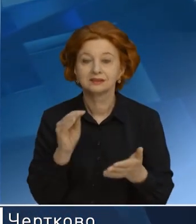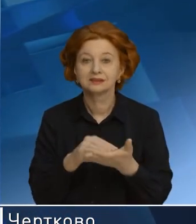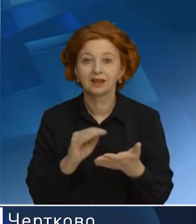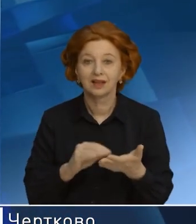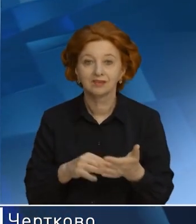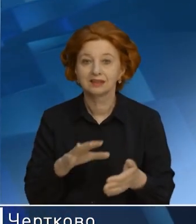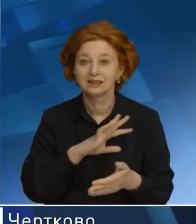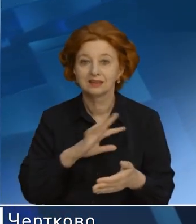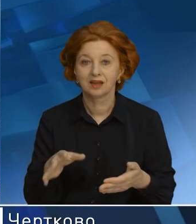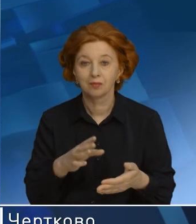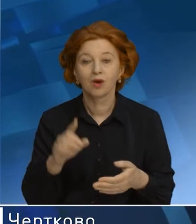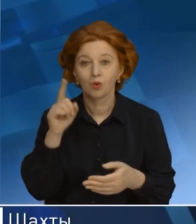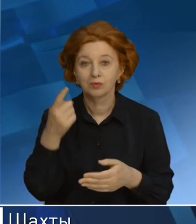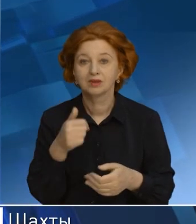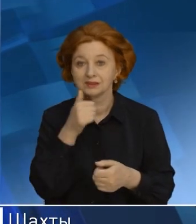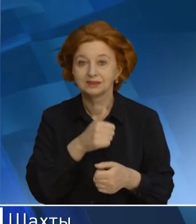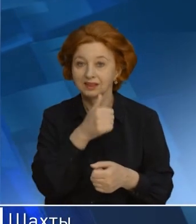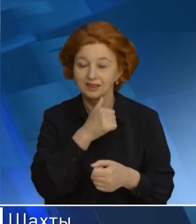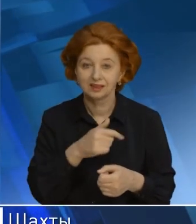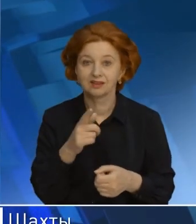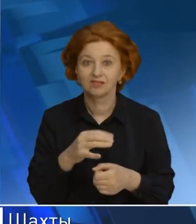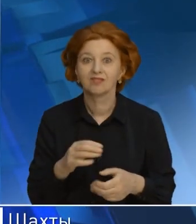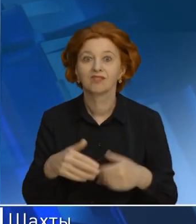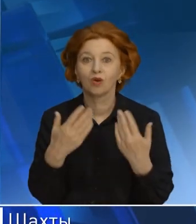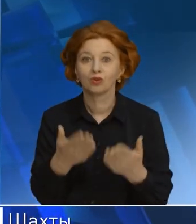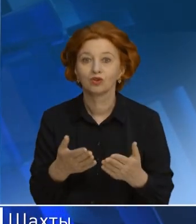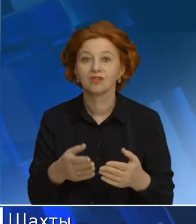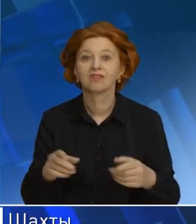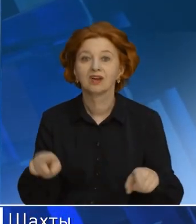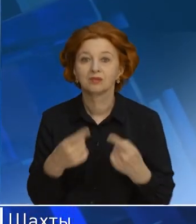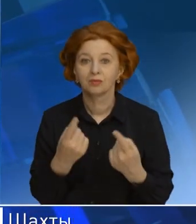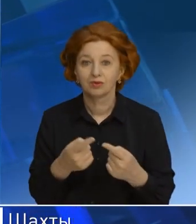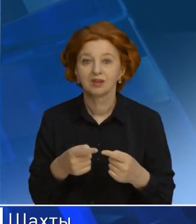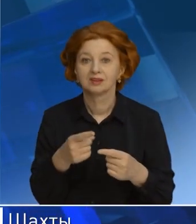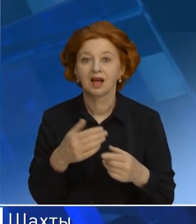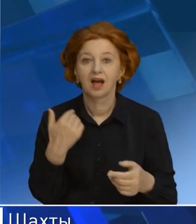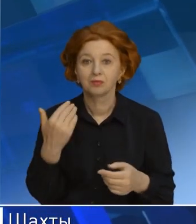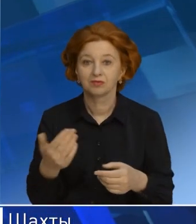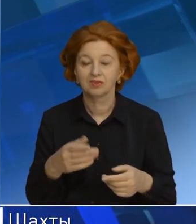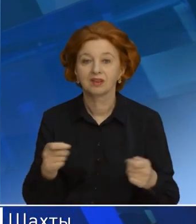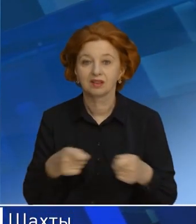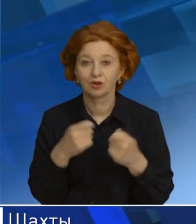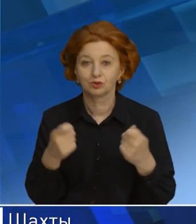товара знал, но попытался его скрыть. В отношении гражданина возбуждено дело об административном правонарушении.